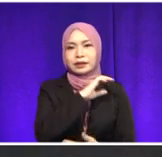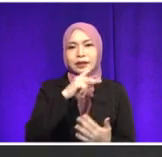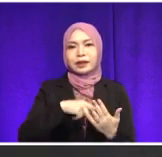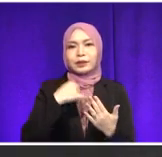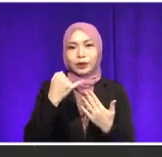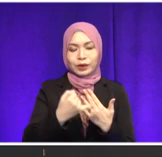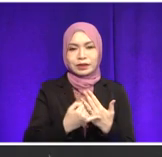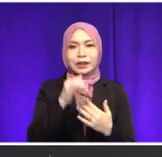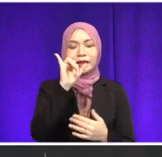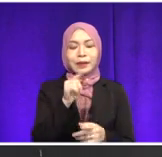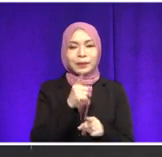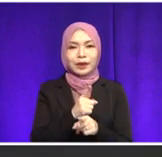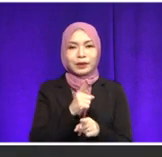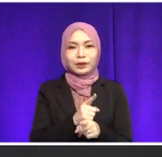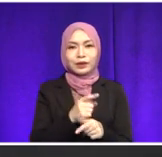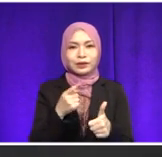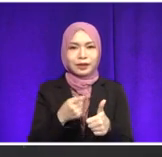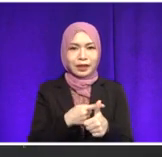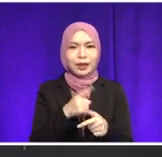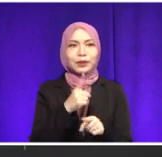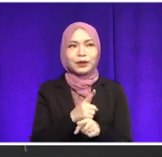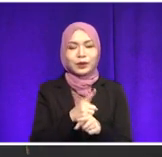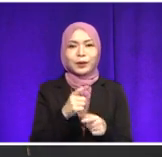produk tapi betul